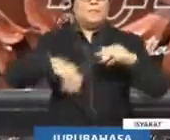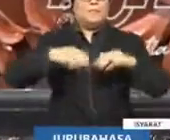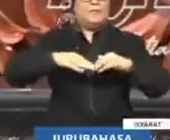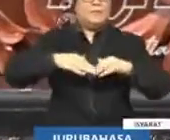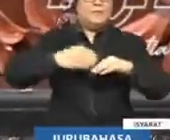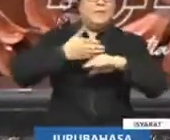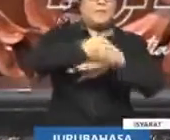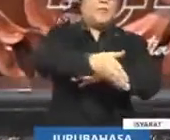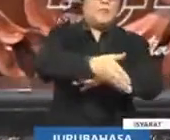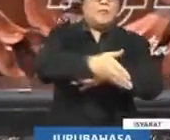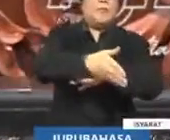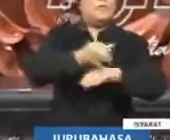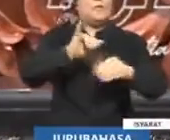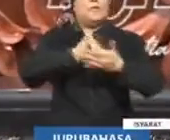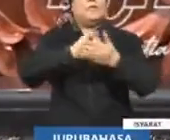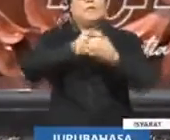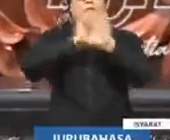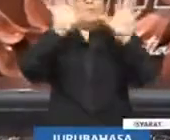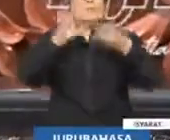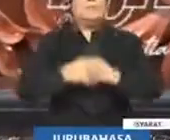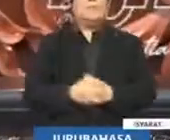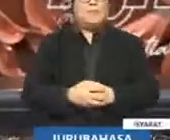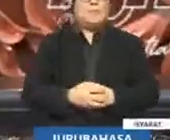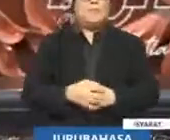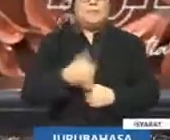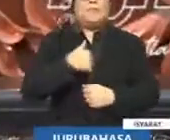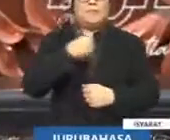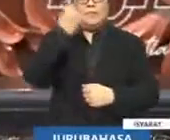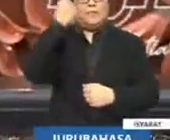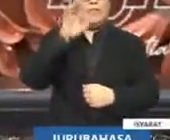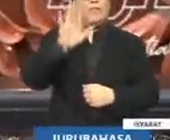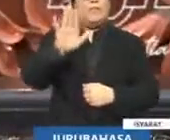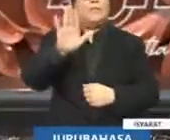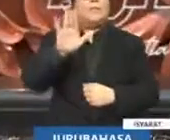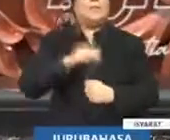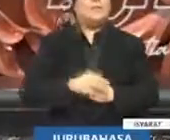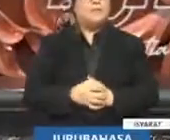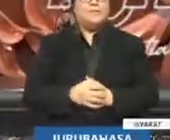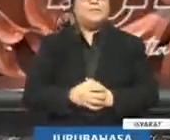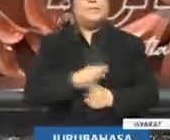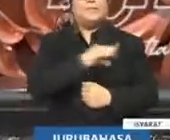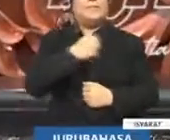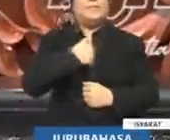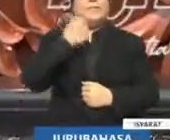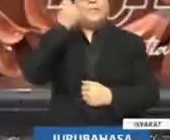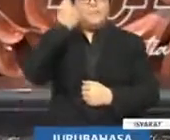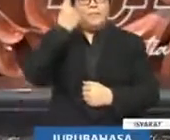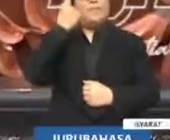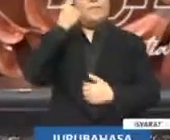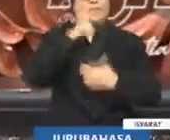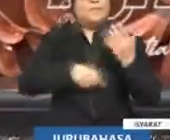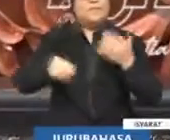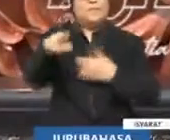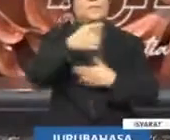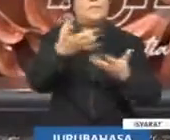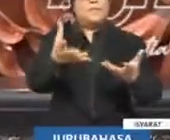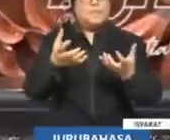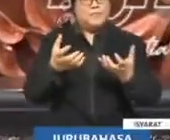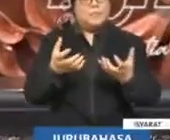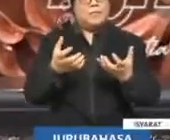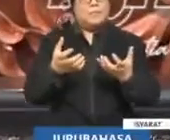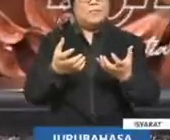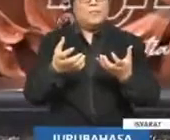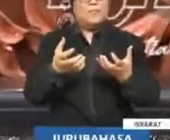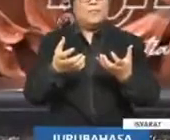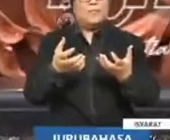the spike ya Dedes very clear berada highlight understand you predikamen Canyon distance What you're trying to